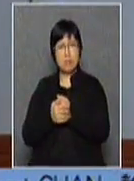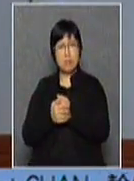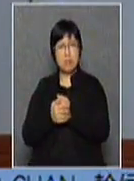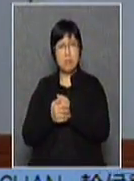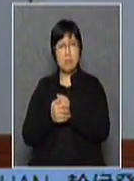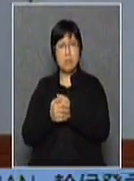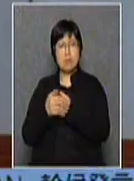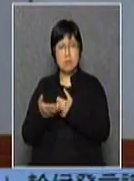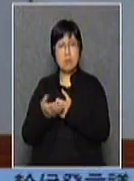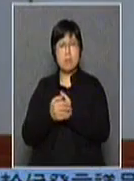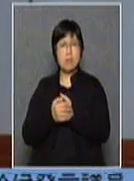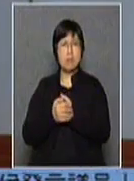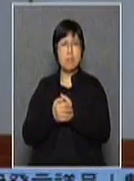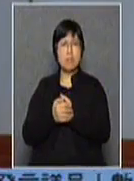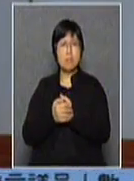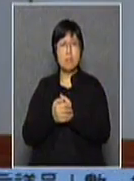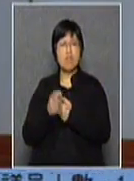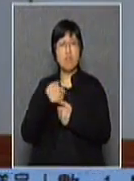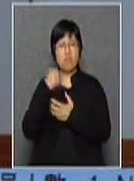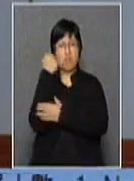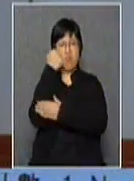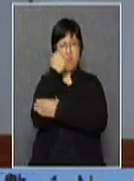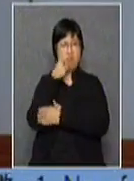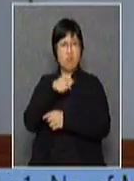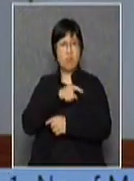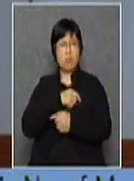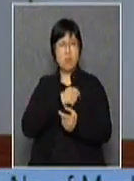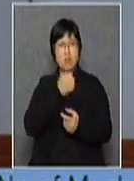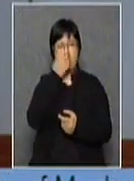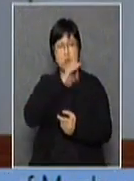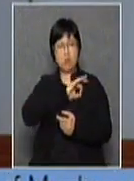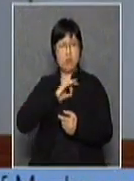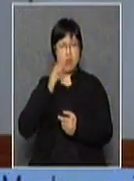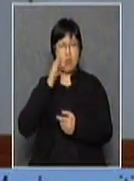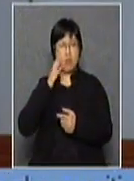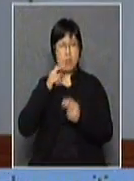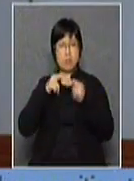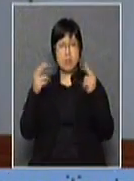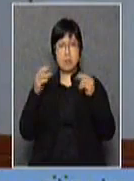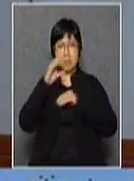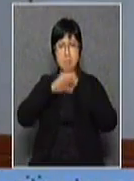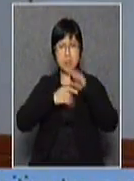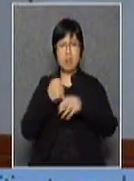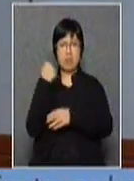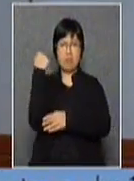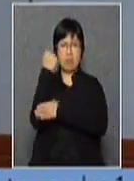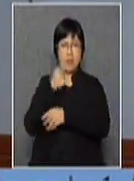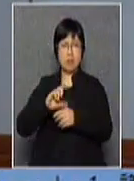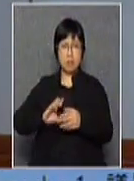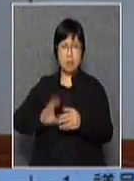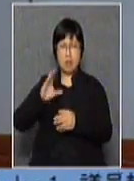嗱，我就反對呢個港珠澳大橋嘅興建，尤其是係反對咧，我哋俾多過一半嘅建築